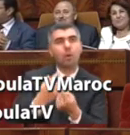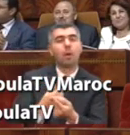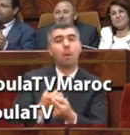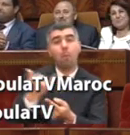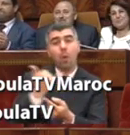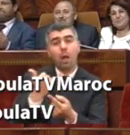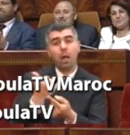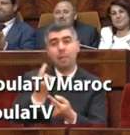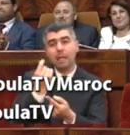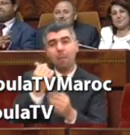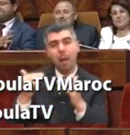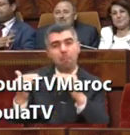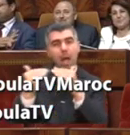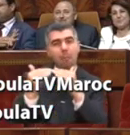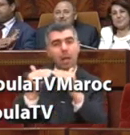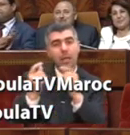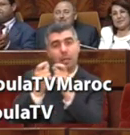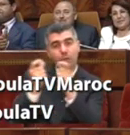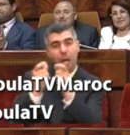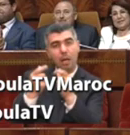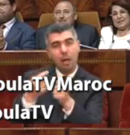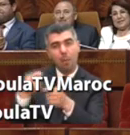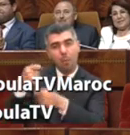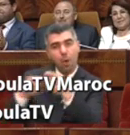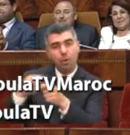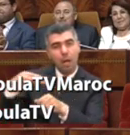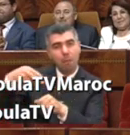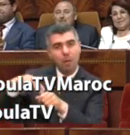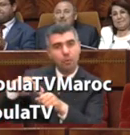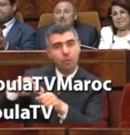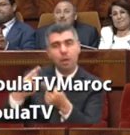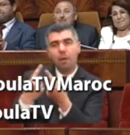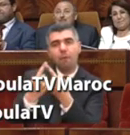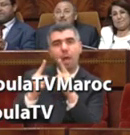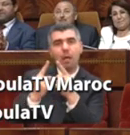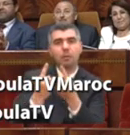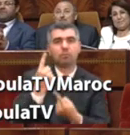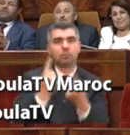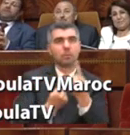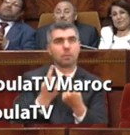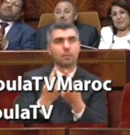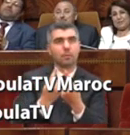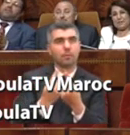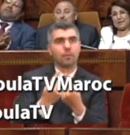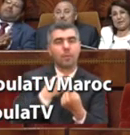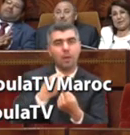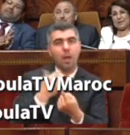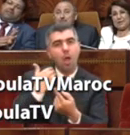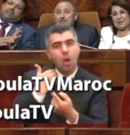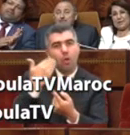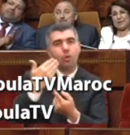تسقي في اقرب وقت ممكن. راه البومبيات راه كيلعبوا في المازوت كيما بغاو، عيب